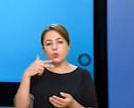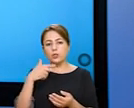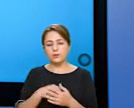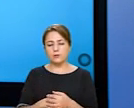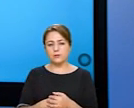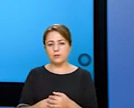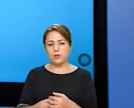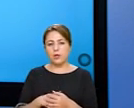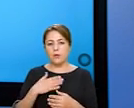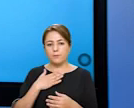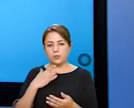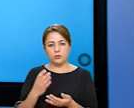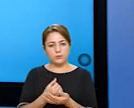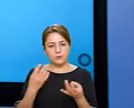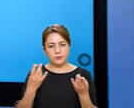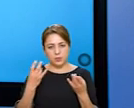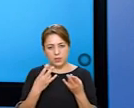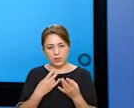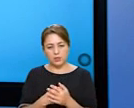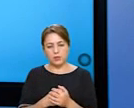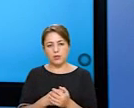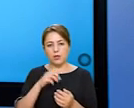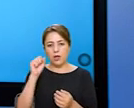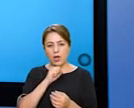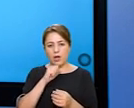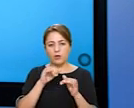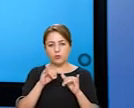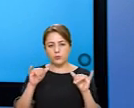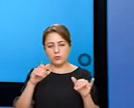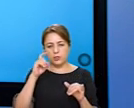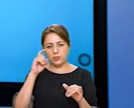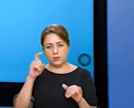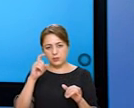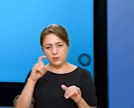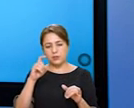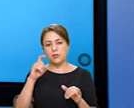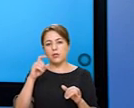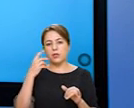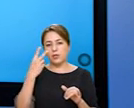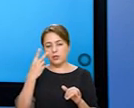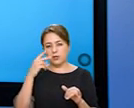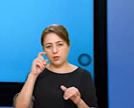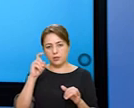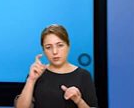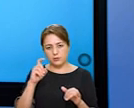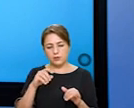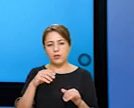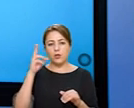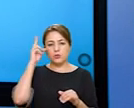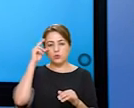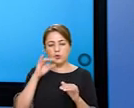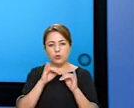кетен. Біз топшымыз керек, А көпейтірілген X, келі сонның